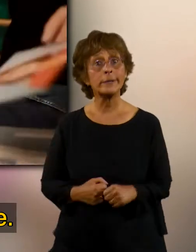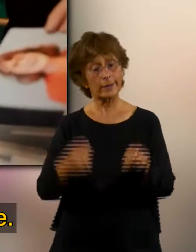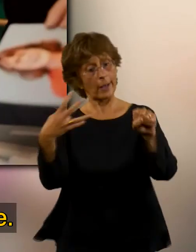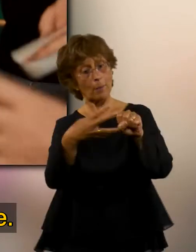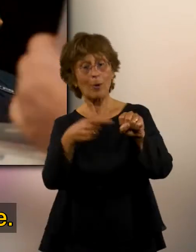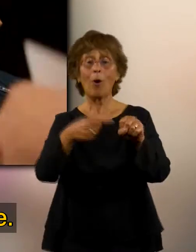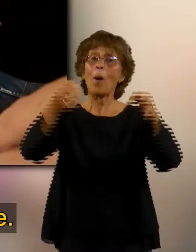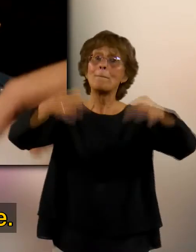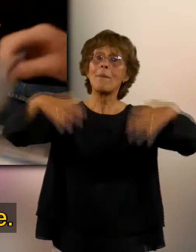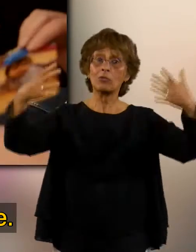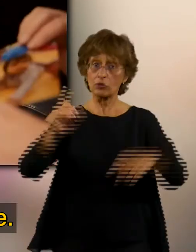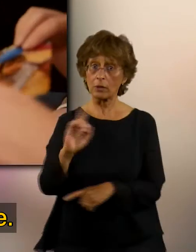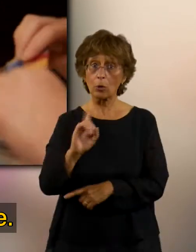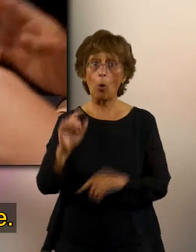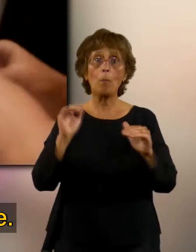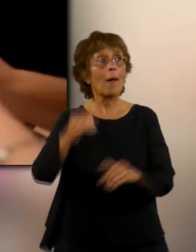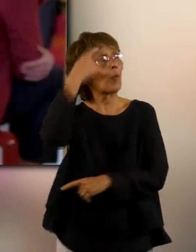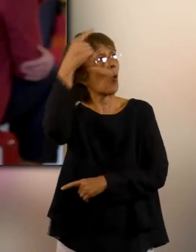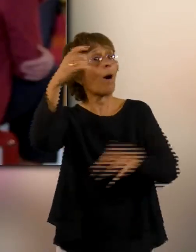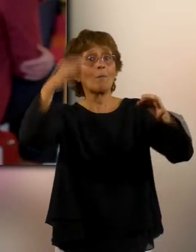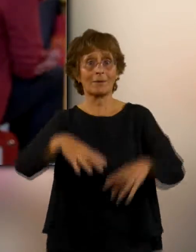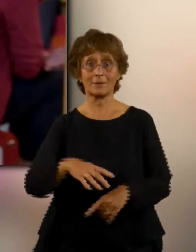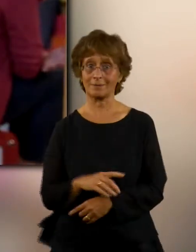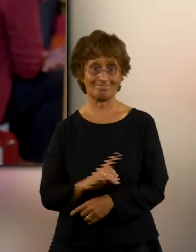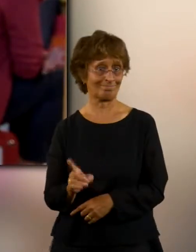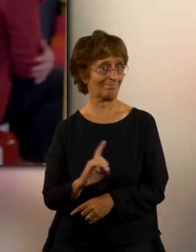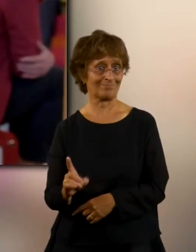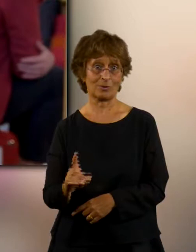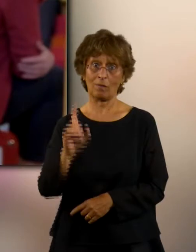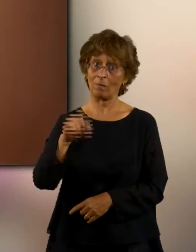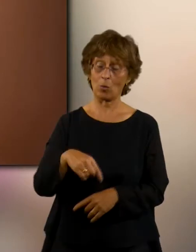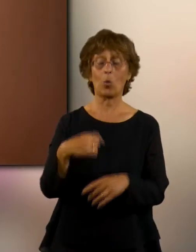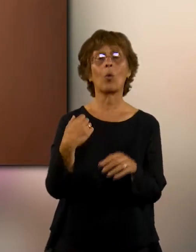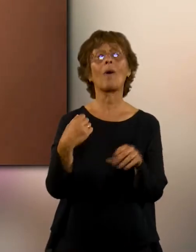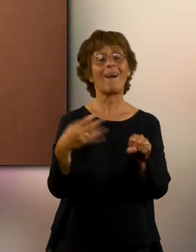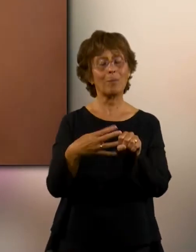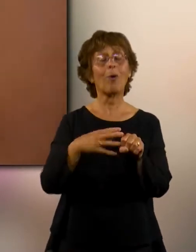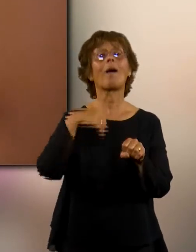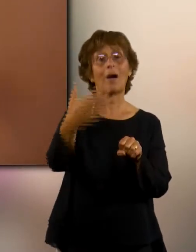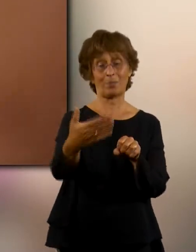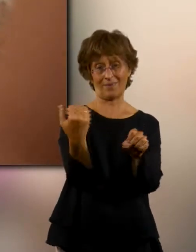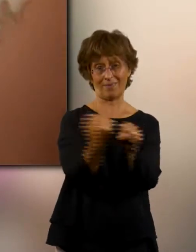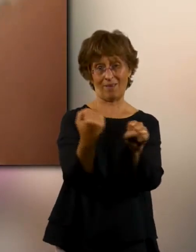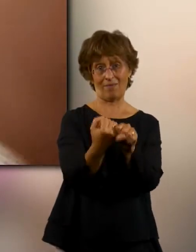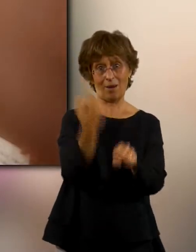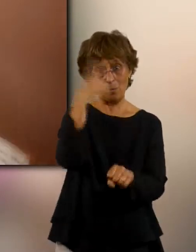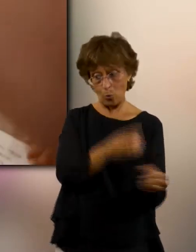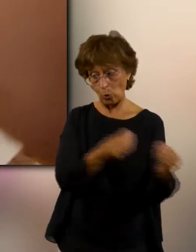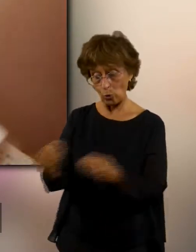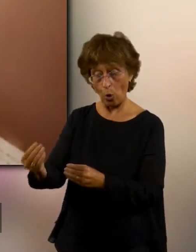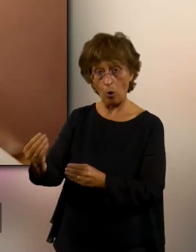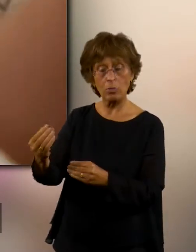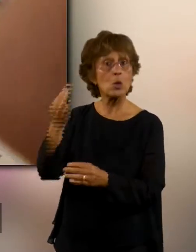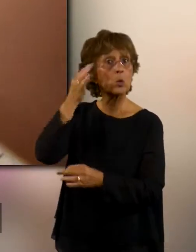sur le fait que l'implant, c'est pas magique, même si ça peut le paraître comme ça, mais qu'il y a quand même un travail à faire après l'implant